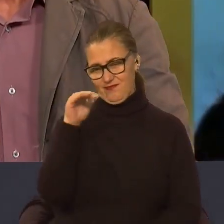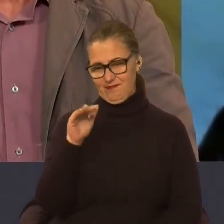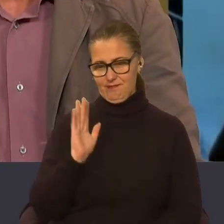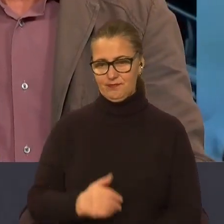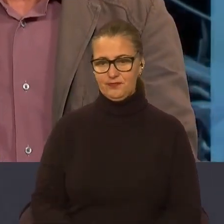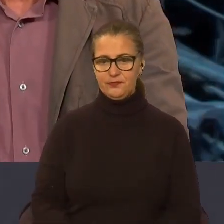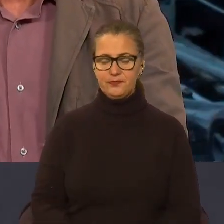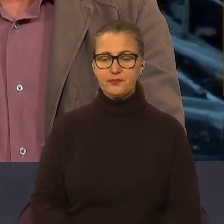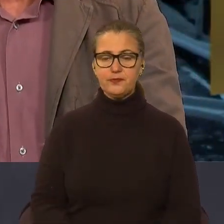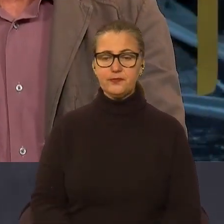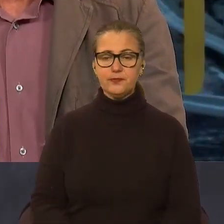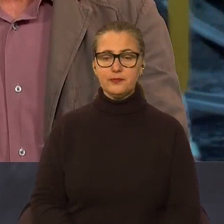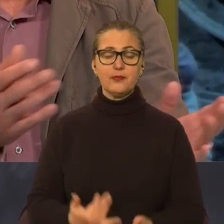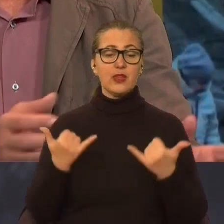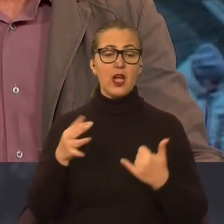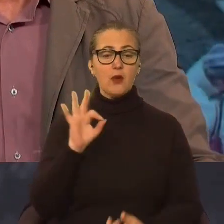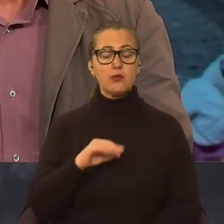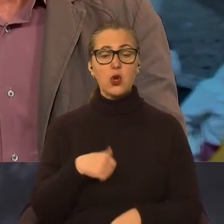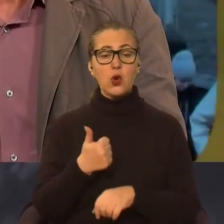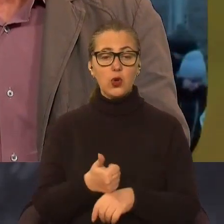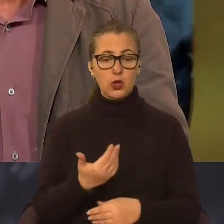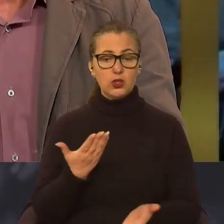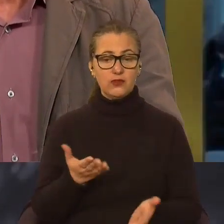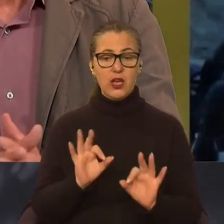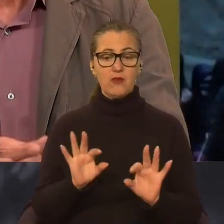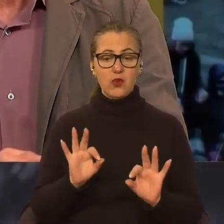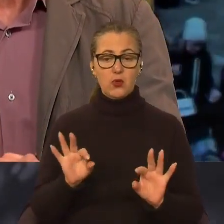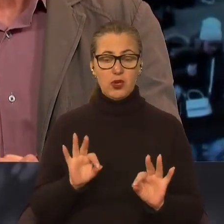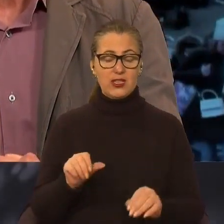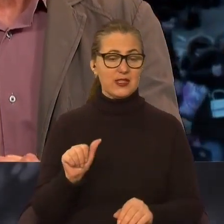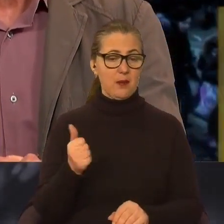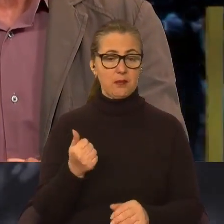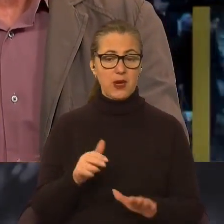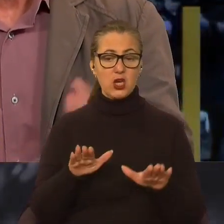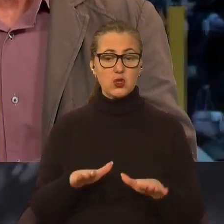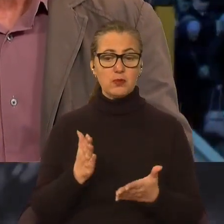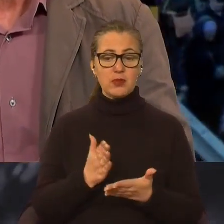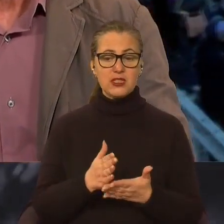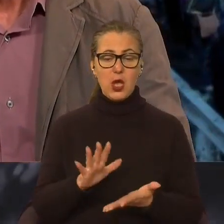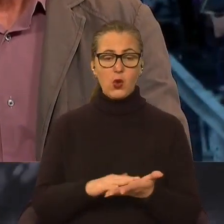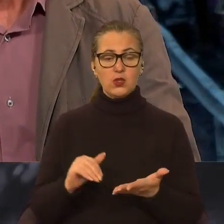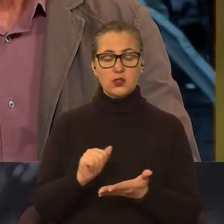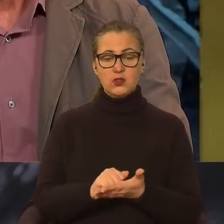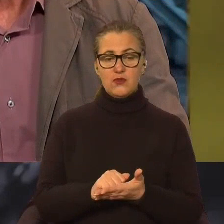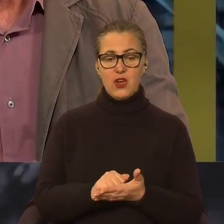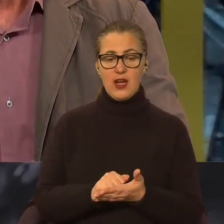Добре Ну і тепер про головне скажімо обґрунтування на першому місці стоїть руйнування